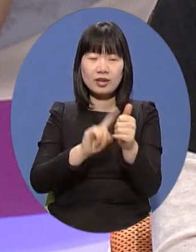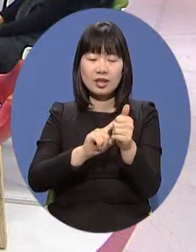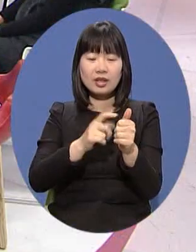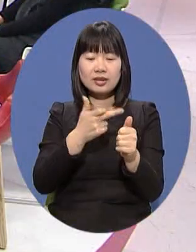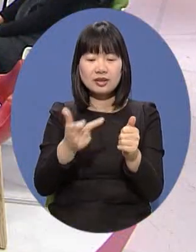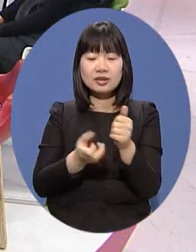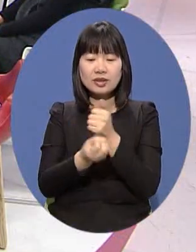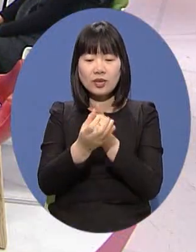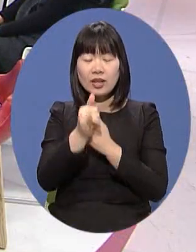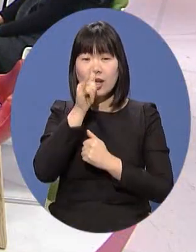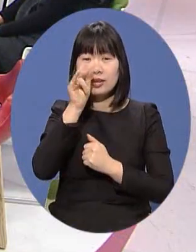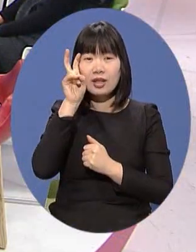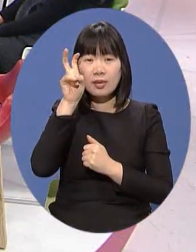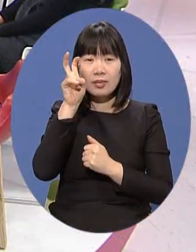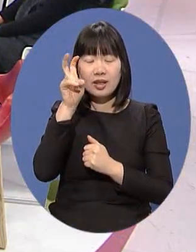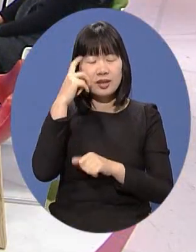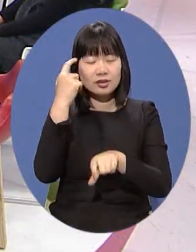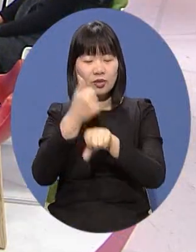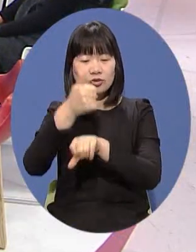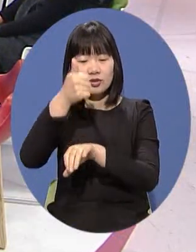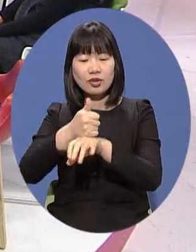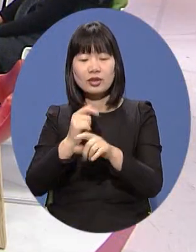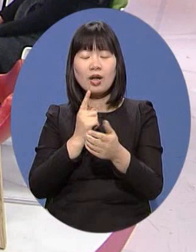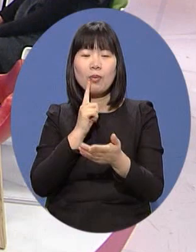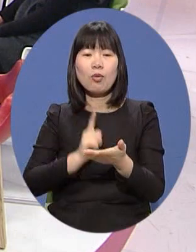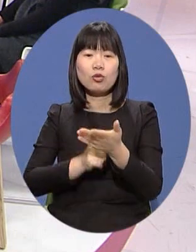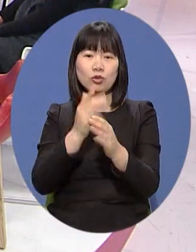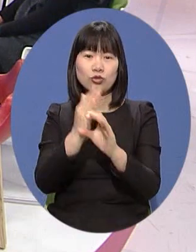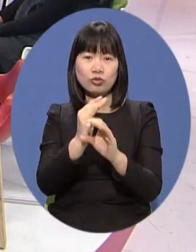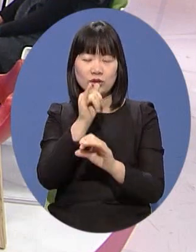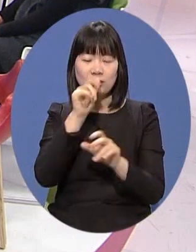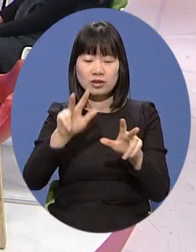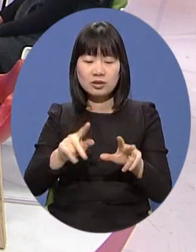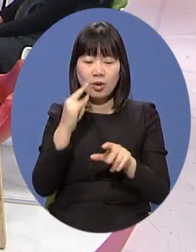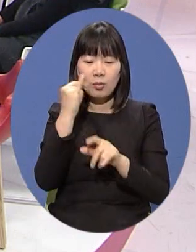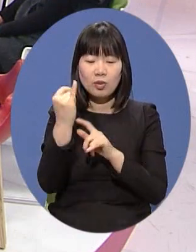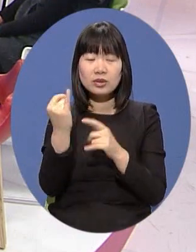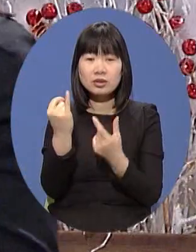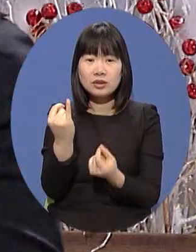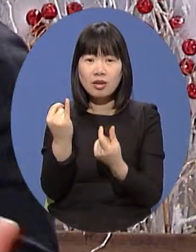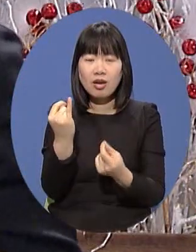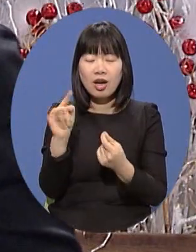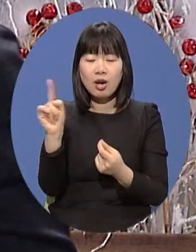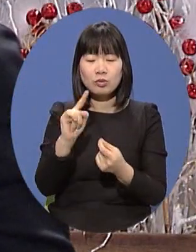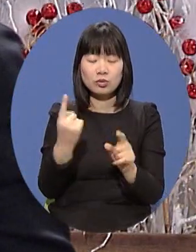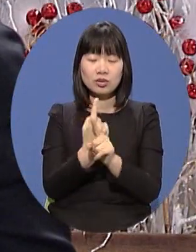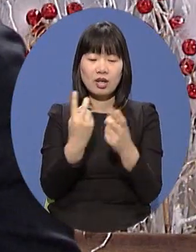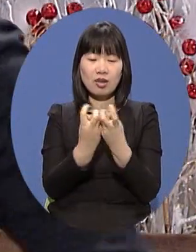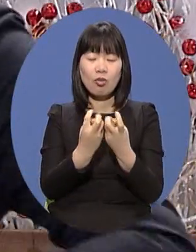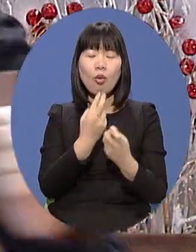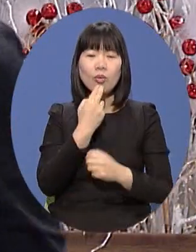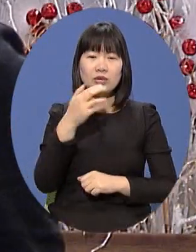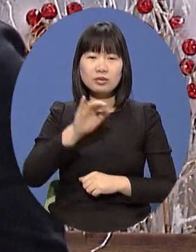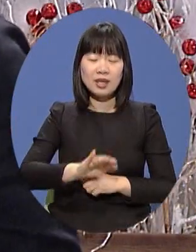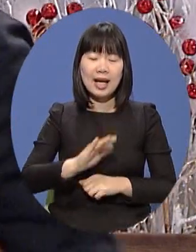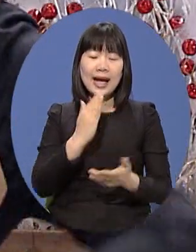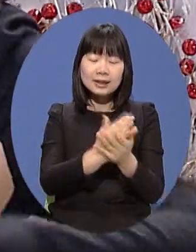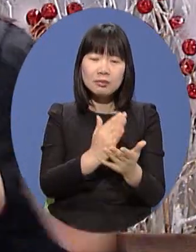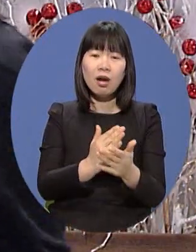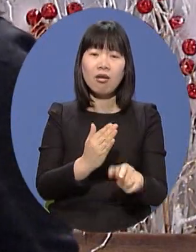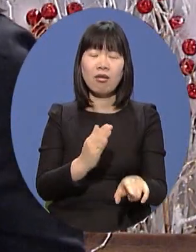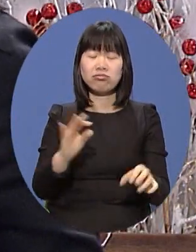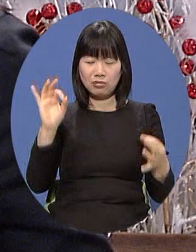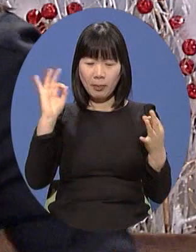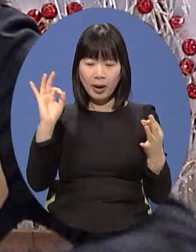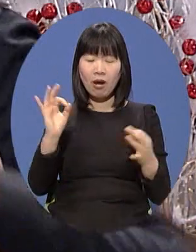영향을 미친다. 좋은 영향을 미친다는 연구 결과가 많이 보고되고 있고요. 그렇군요. 지금 어머님처럼 이렇게 아무런 대안을 주지 않으면서 하지 마,